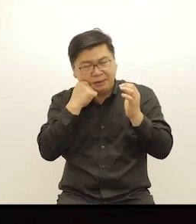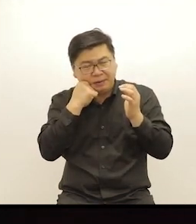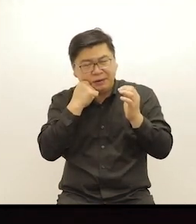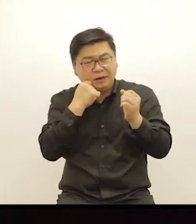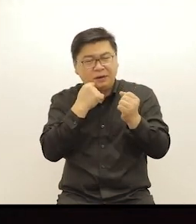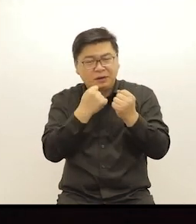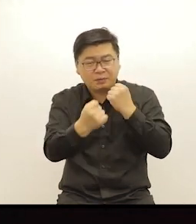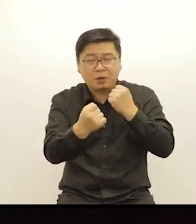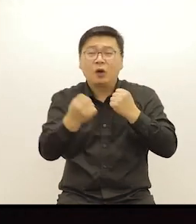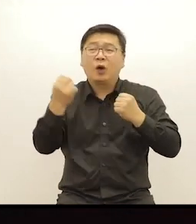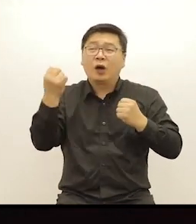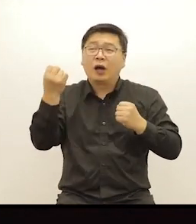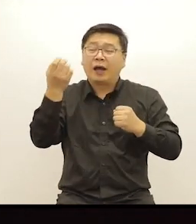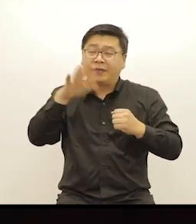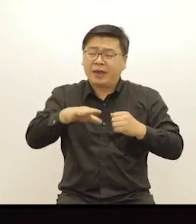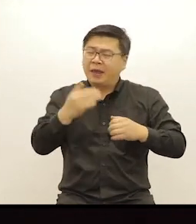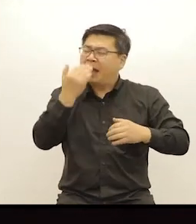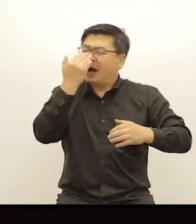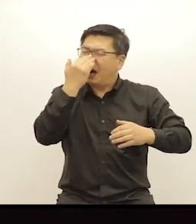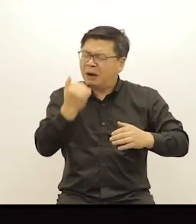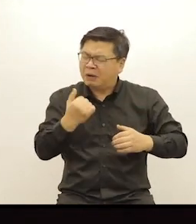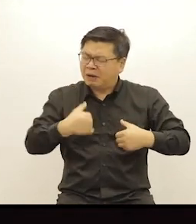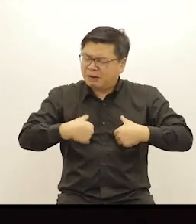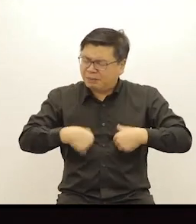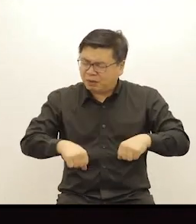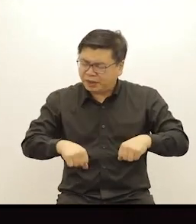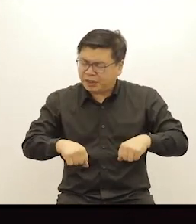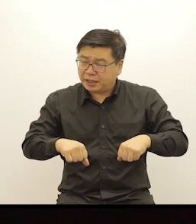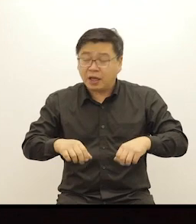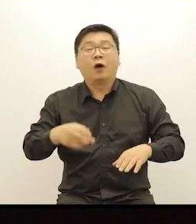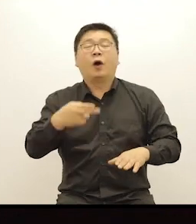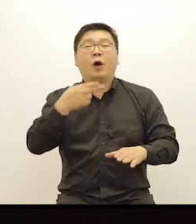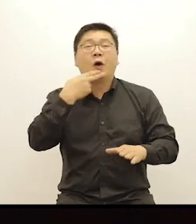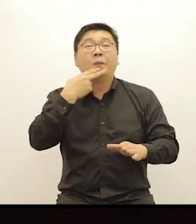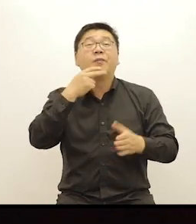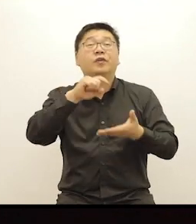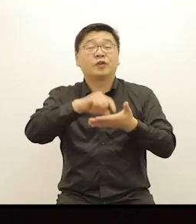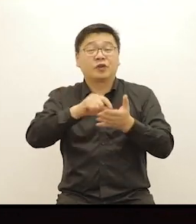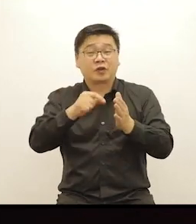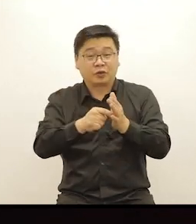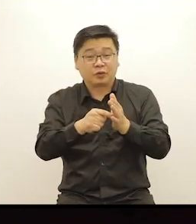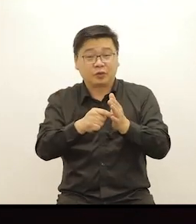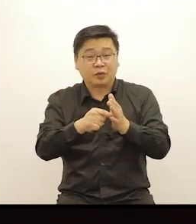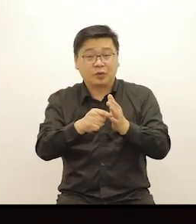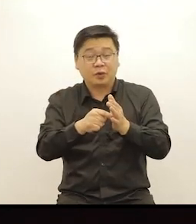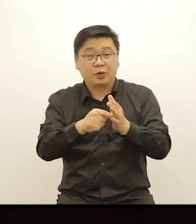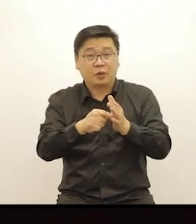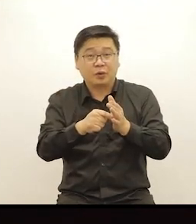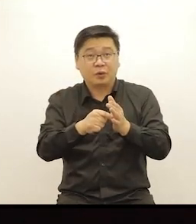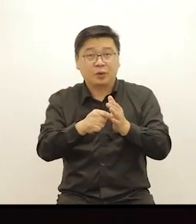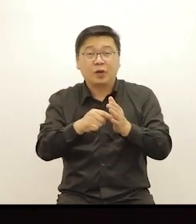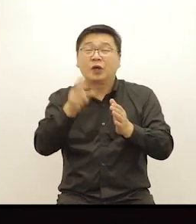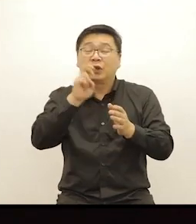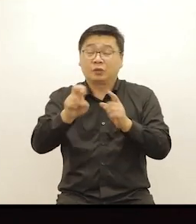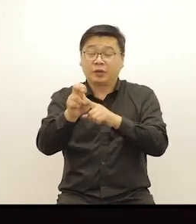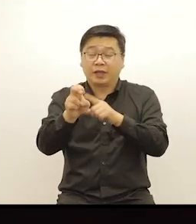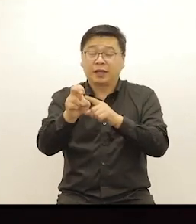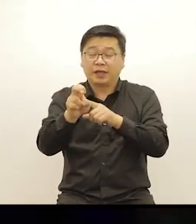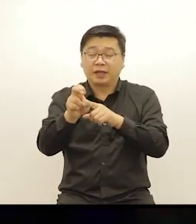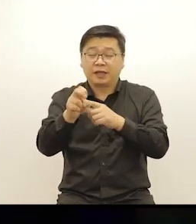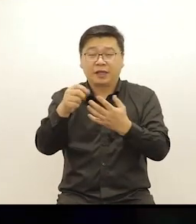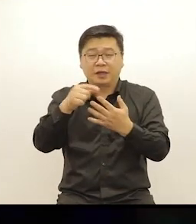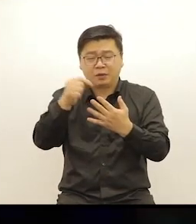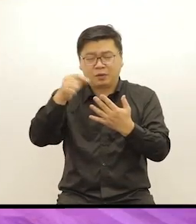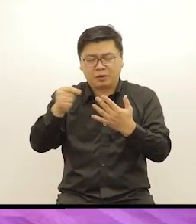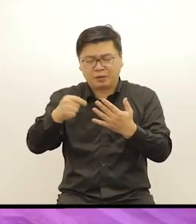실증을 안 낼 자신이 있는가 지루해하지 않을 자신이 있는가 이걸 한 번씩은 꼭 물어봐요. 제가 제